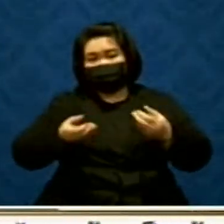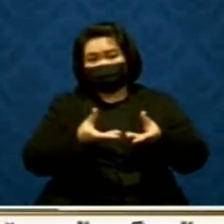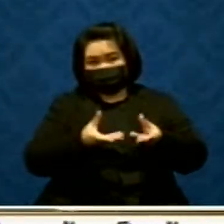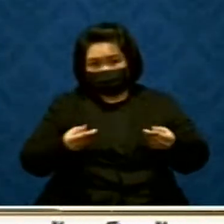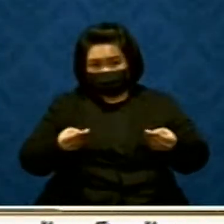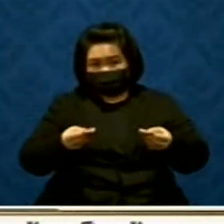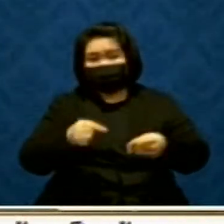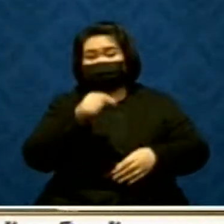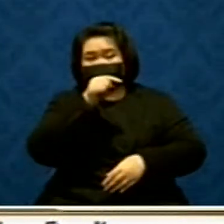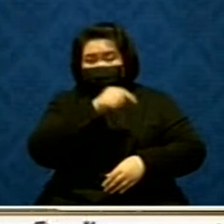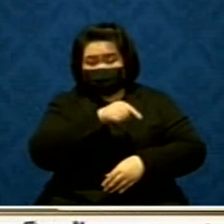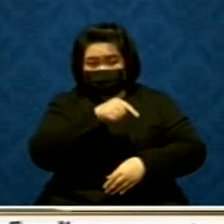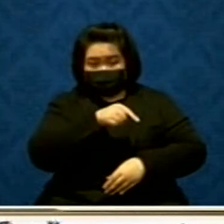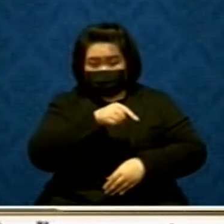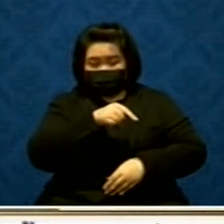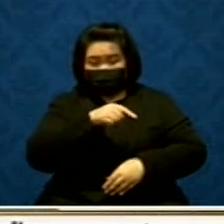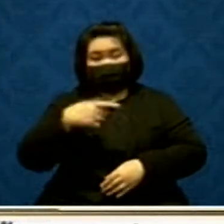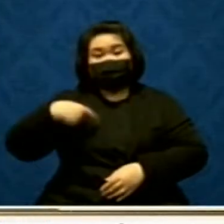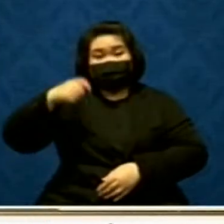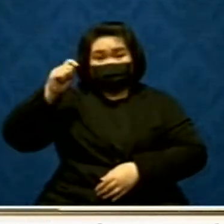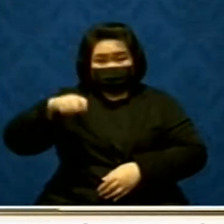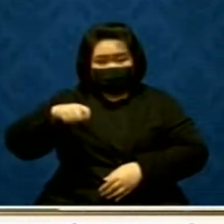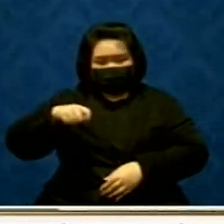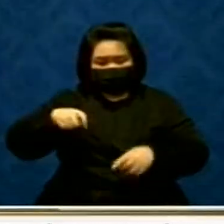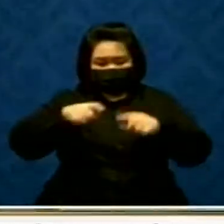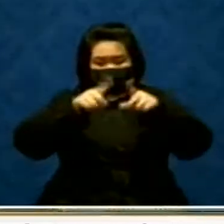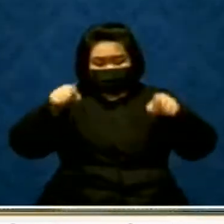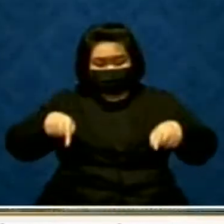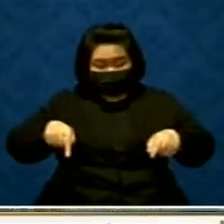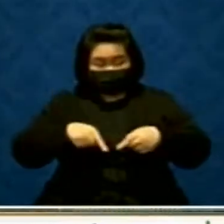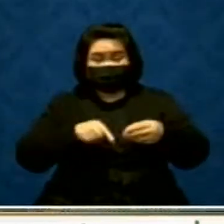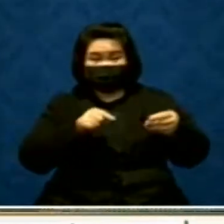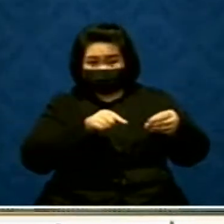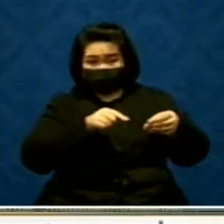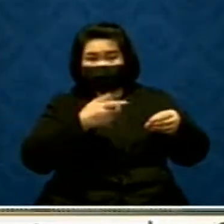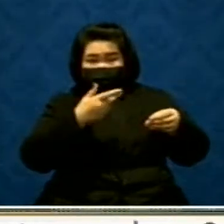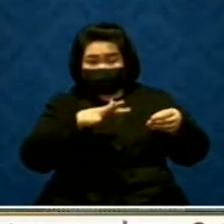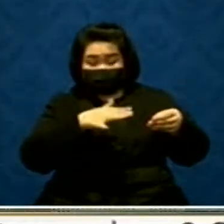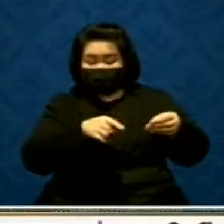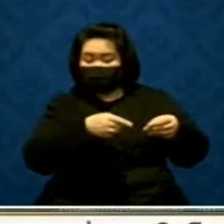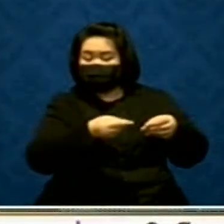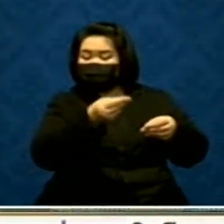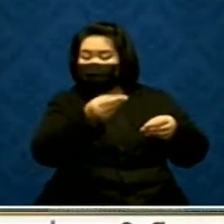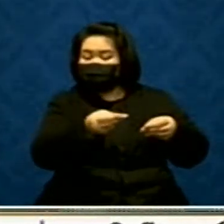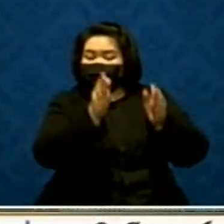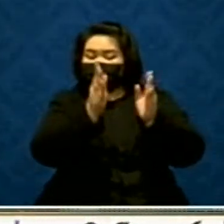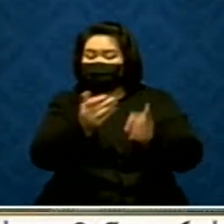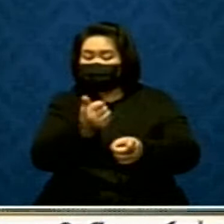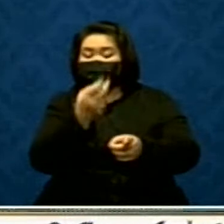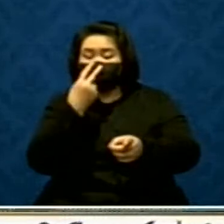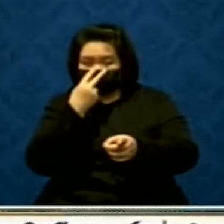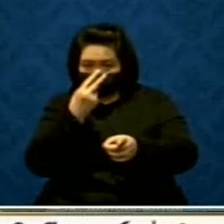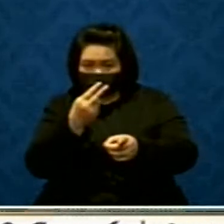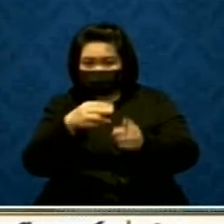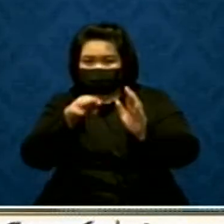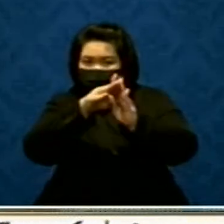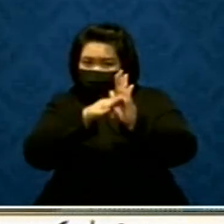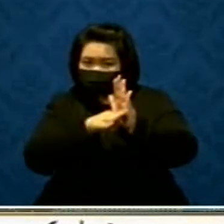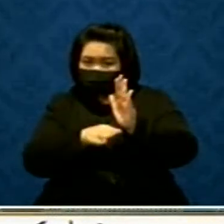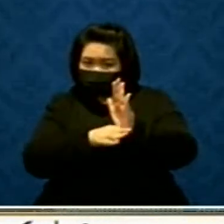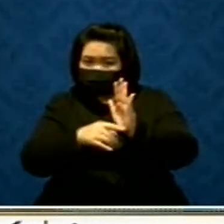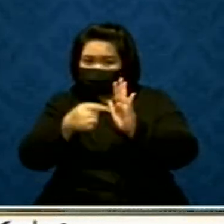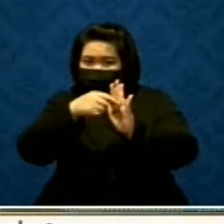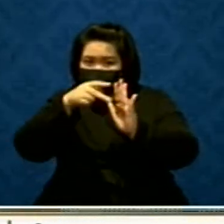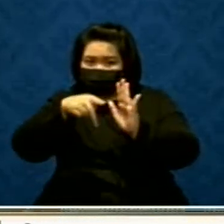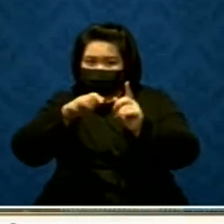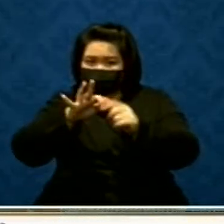ผลของคำพิพากษาไปใช้นะครับต่อบุคคลภายนอกตามประมวลกฎหมายวิธีพิจารณาความแพ่งมา